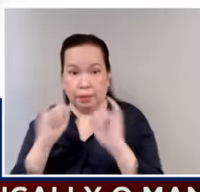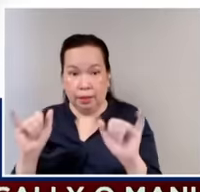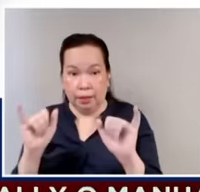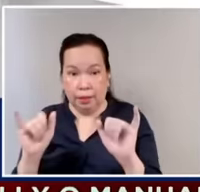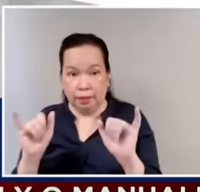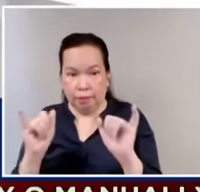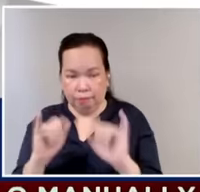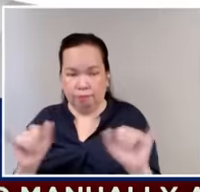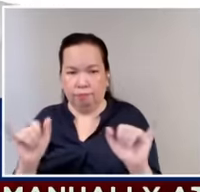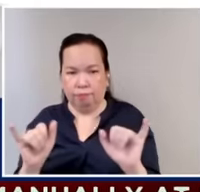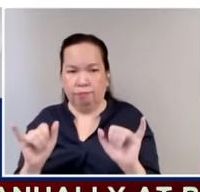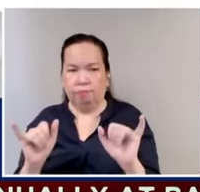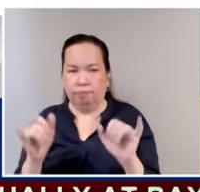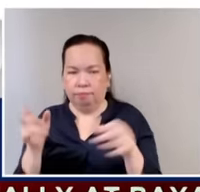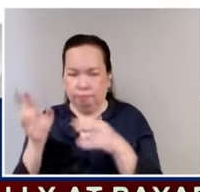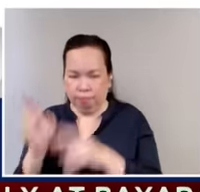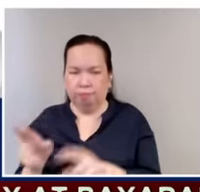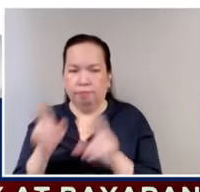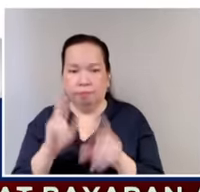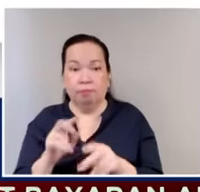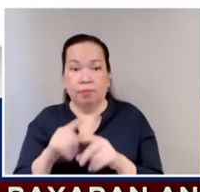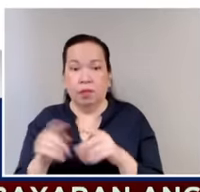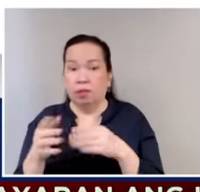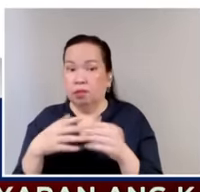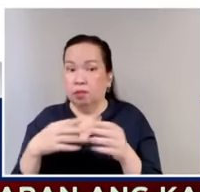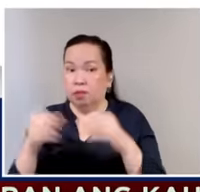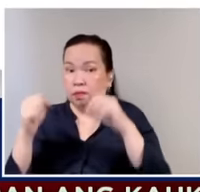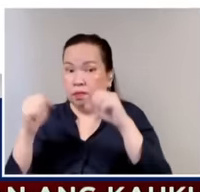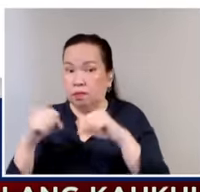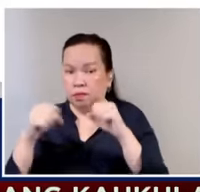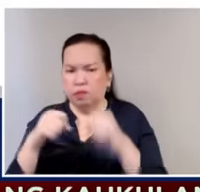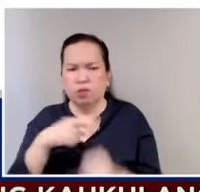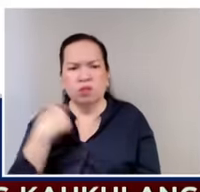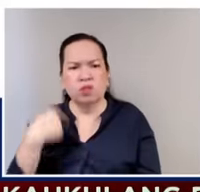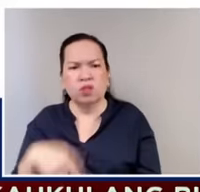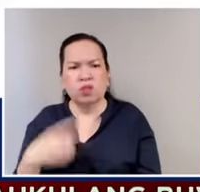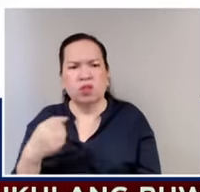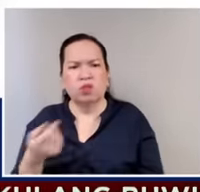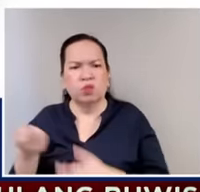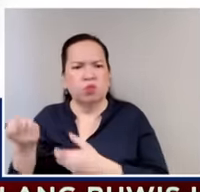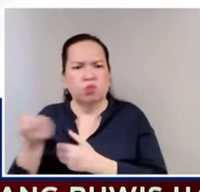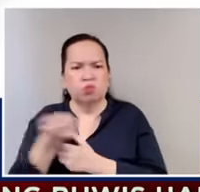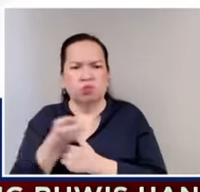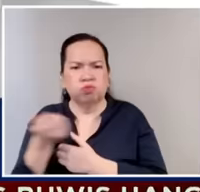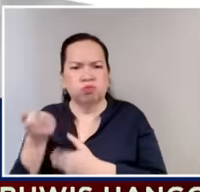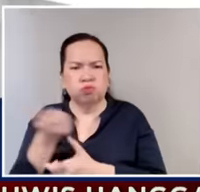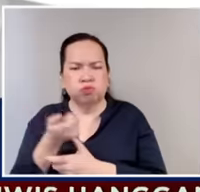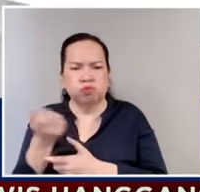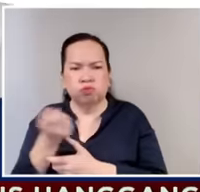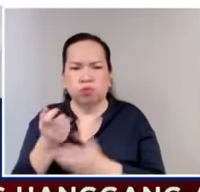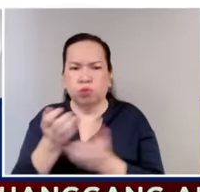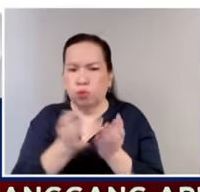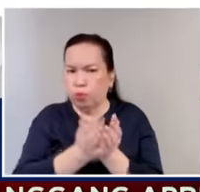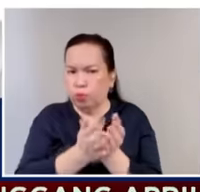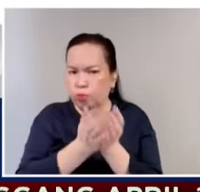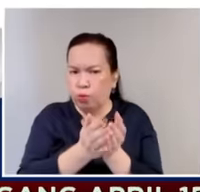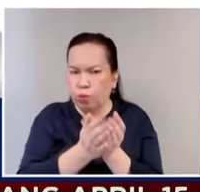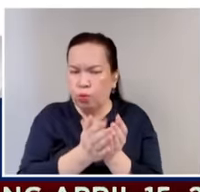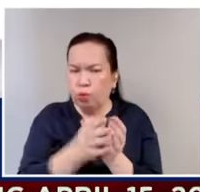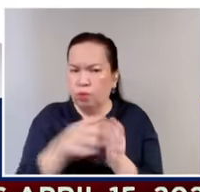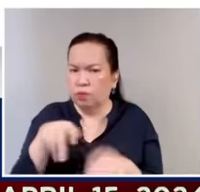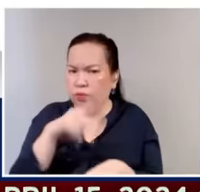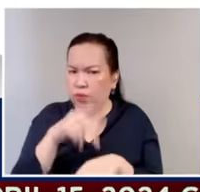sa kabila naman ng kasunduan, ginamitan din ng China ng water cannon, ang resupply boat ng Pilipinas sa Ayungin